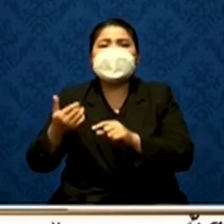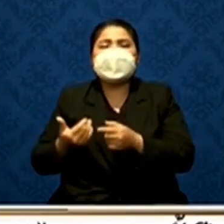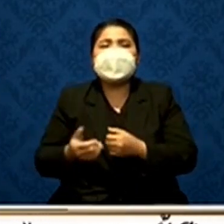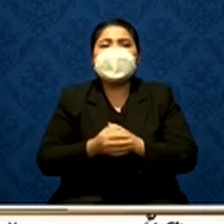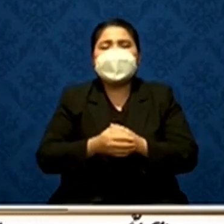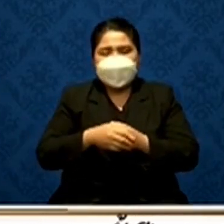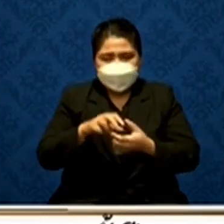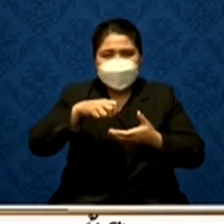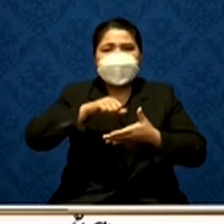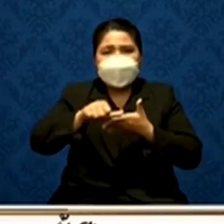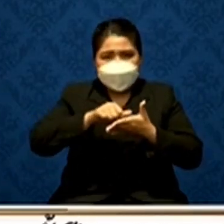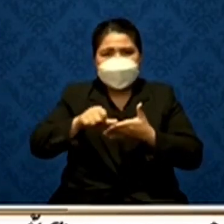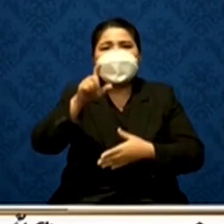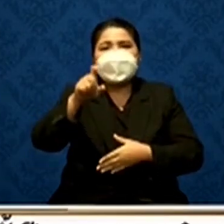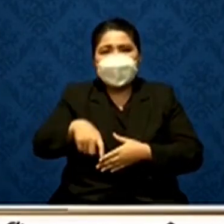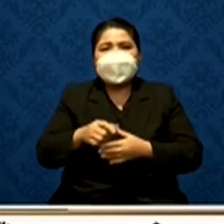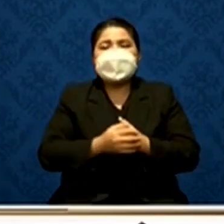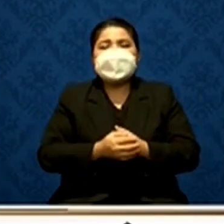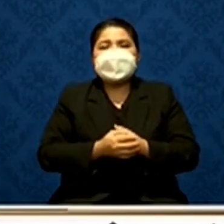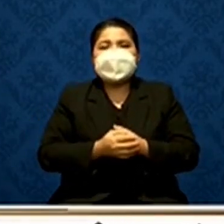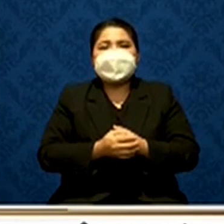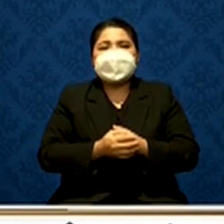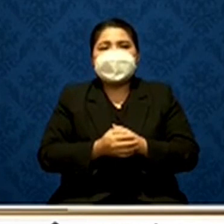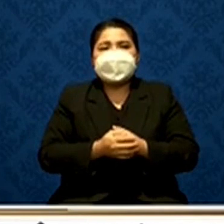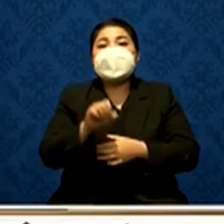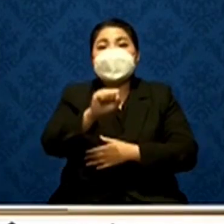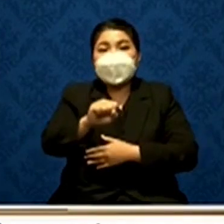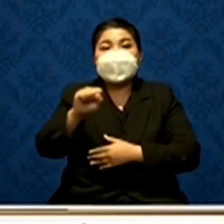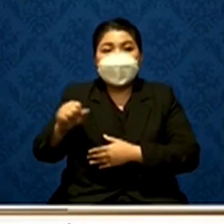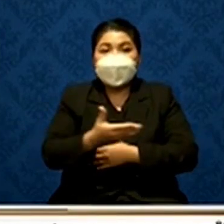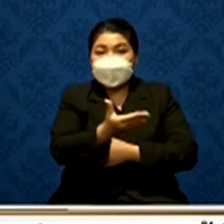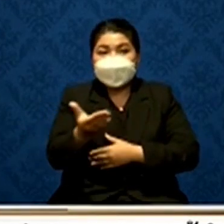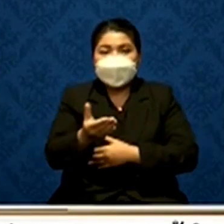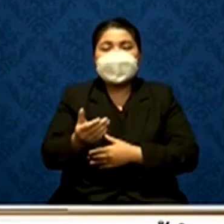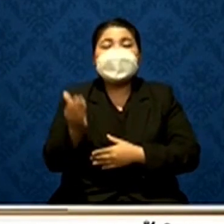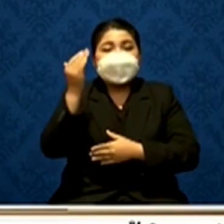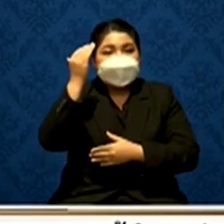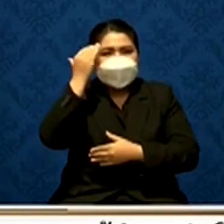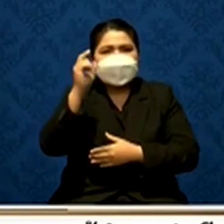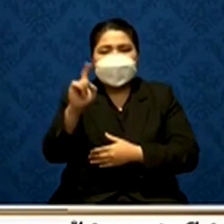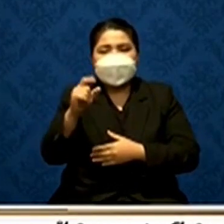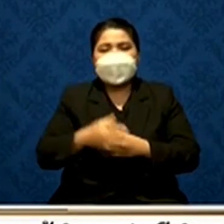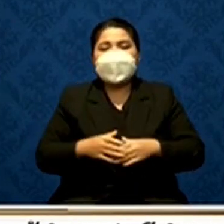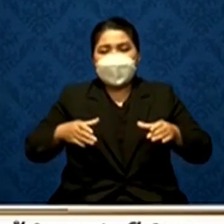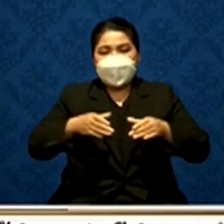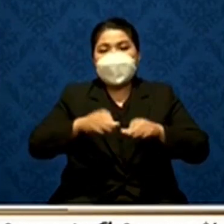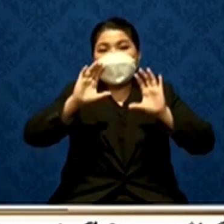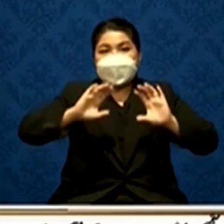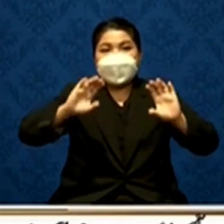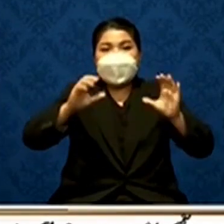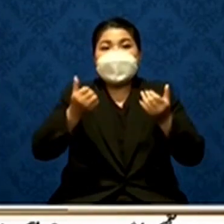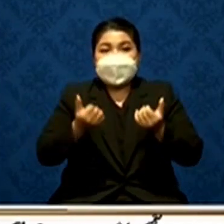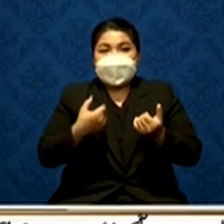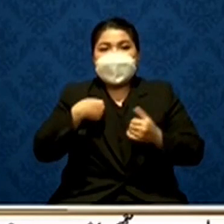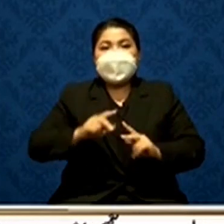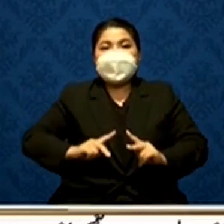ผมกาบเรีทพทานว่าสัภาภูชาตสะดอนนั้คจะรบทราว่าเมื่อรฐบาชุดนี้ได้มไปผม